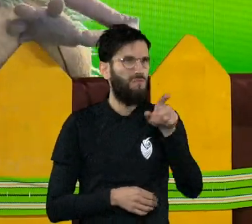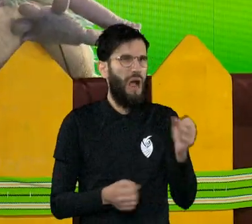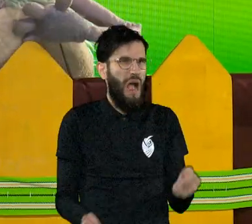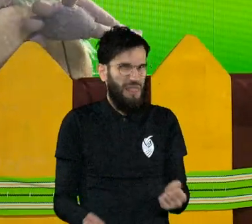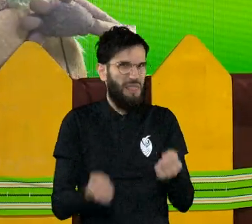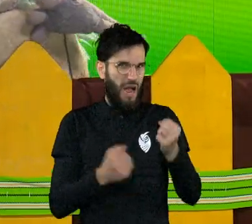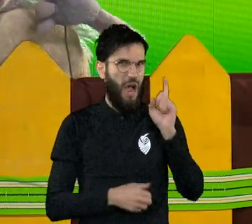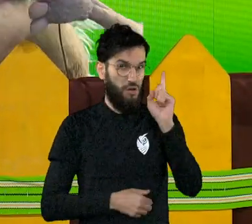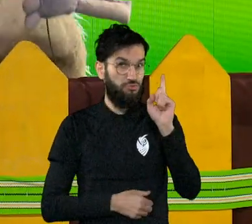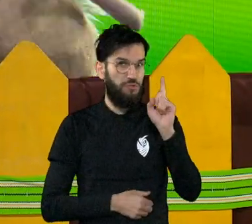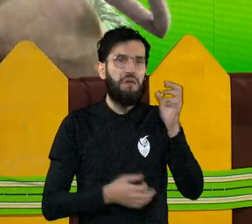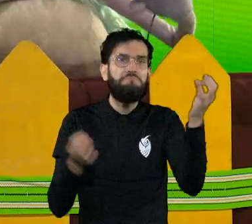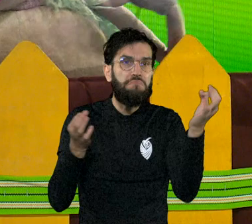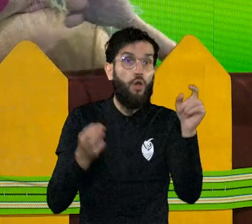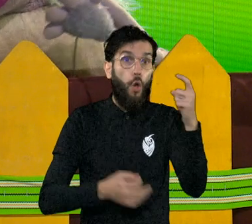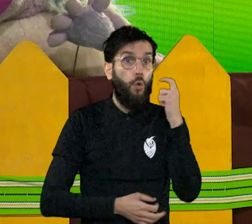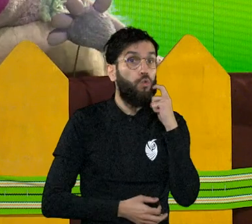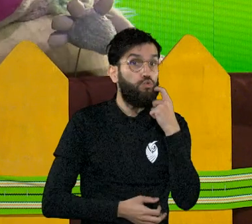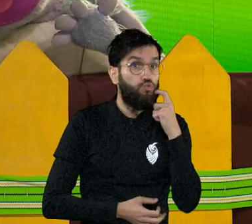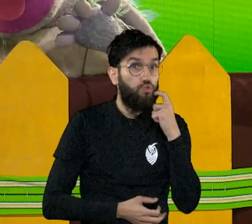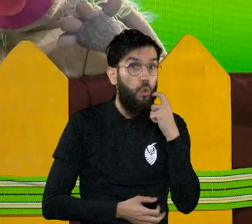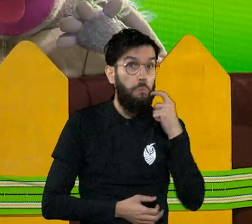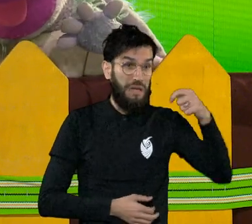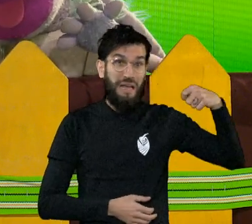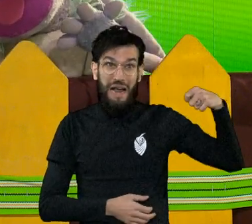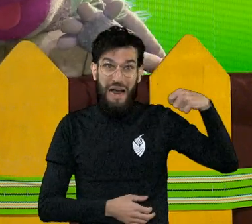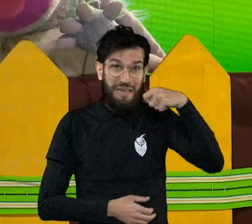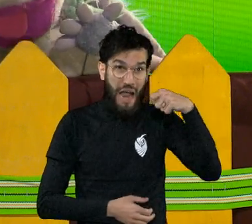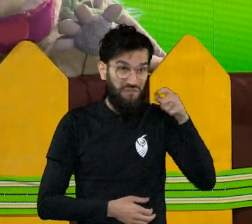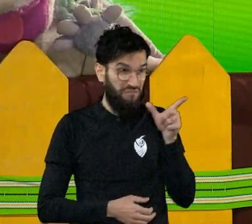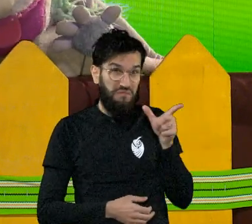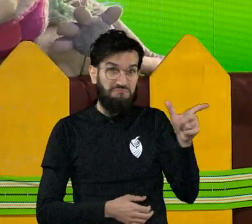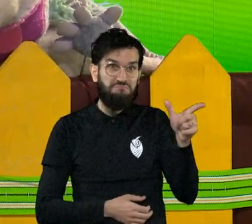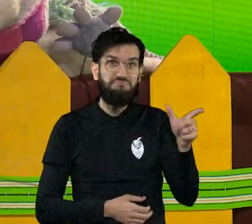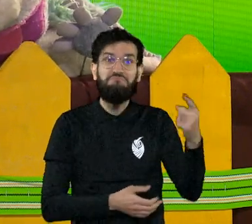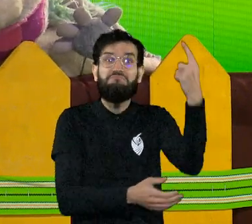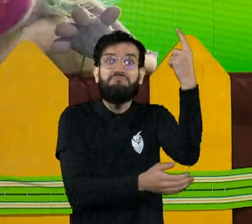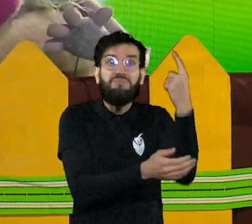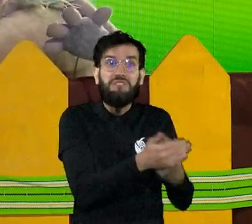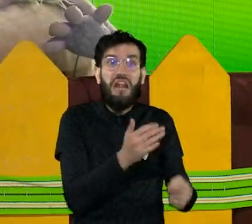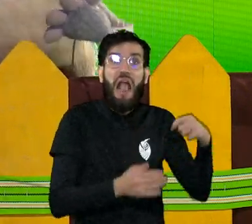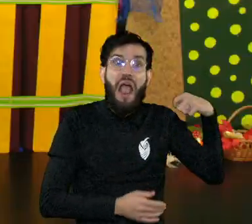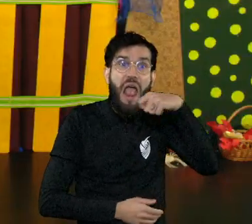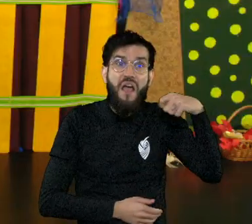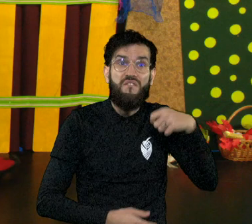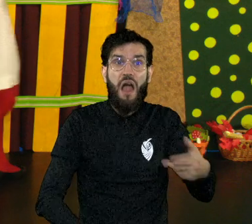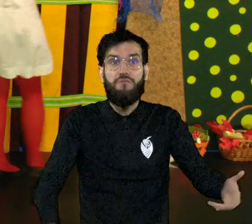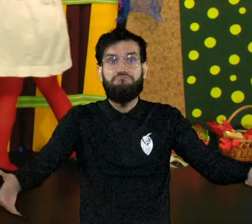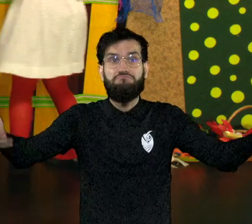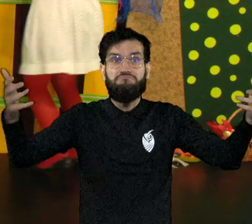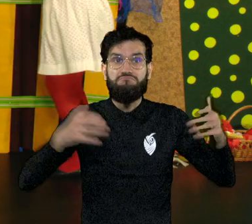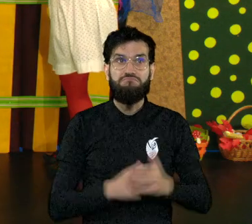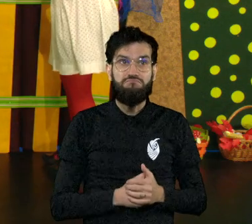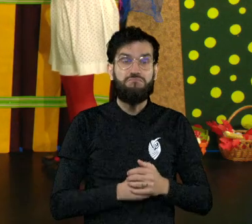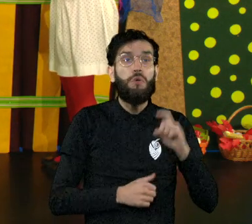ľahké, lebo jeho kamarátka, zubná Kefka, sa niekam stratila. A on